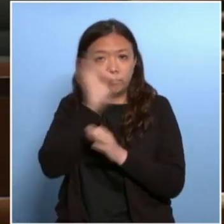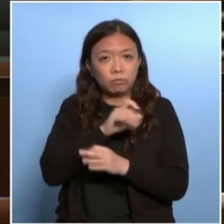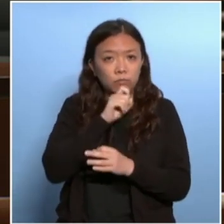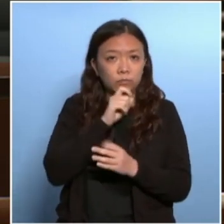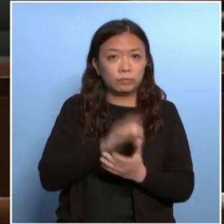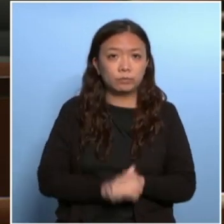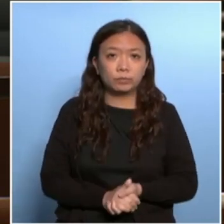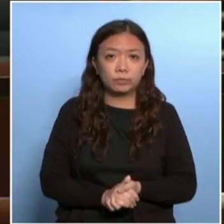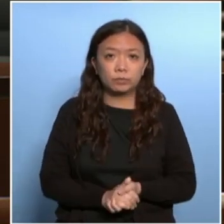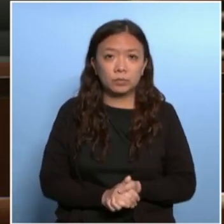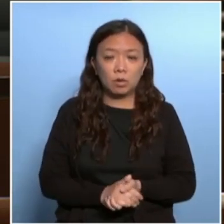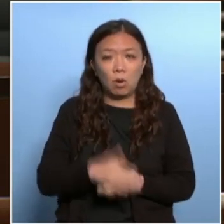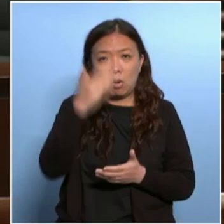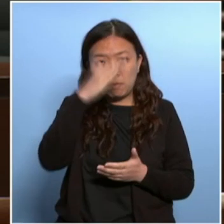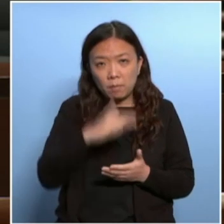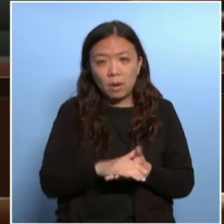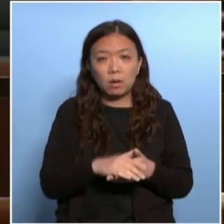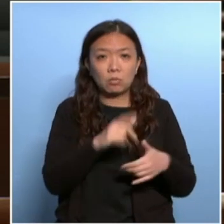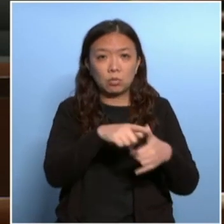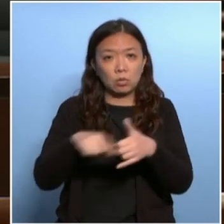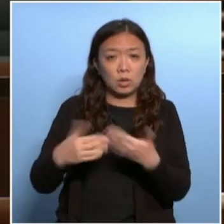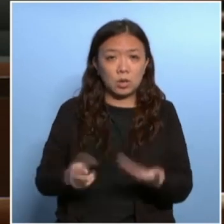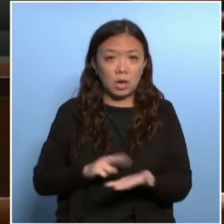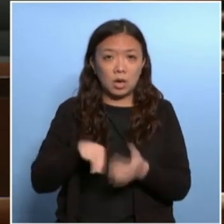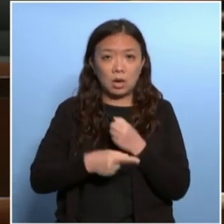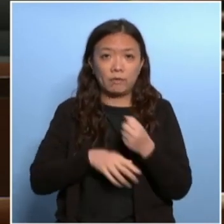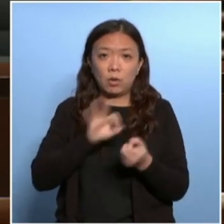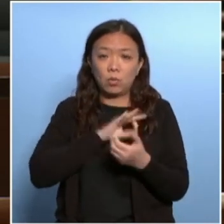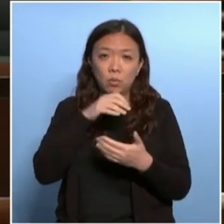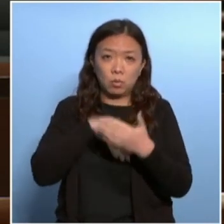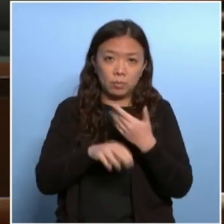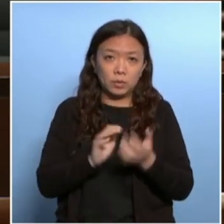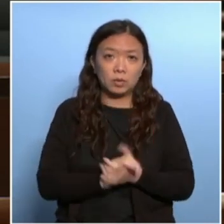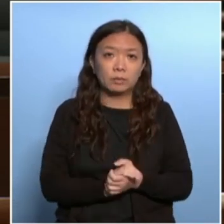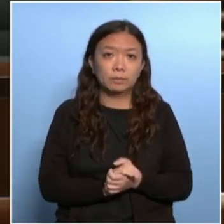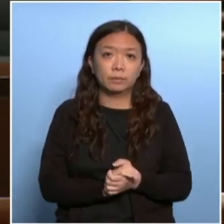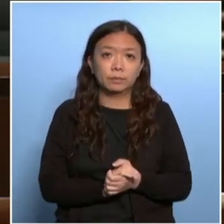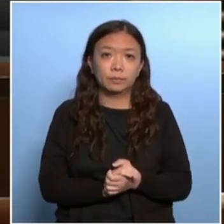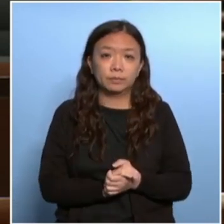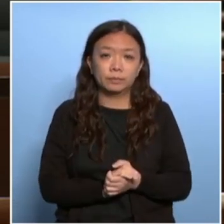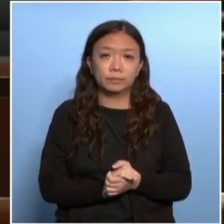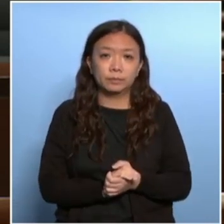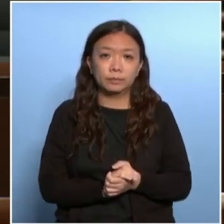理解到呢，就不同人呢現在在我們的立法會裡面、啊、即可能呢就是用